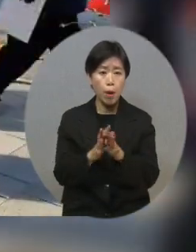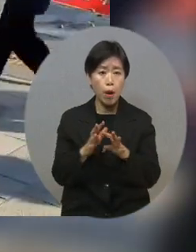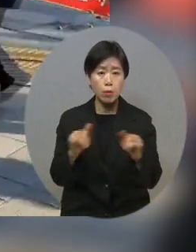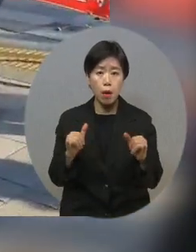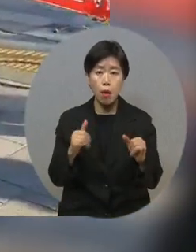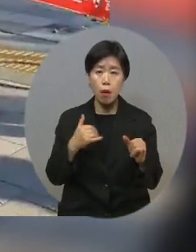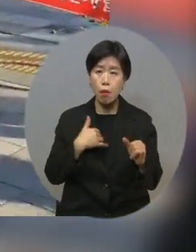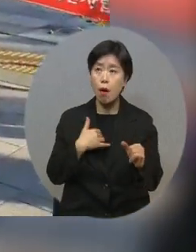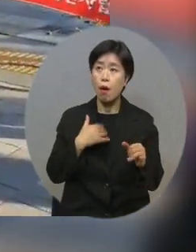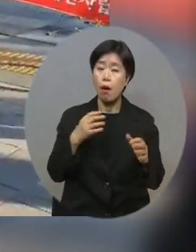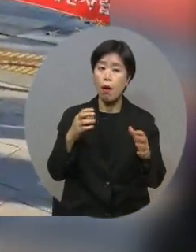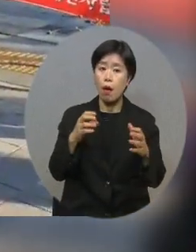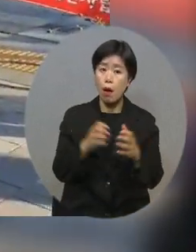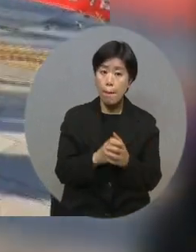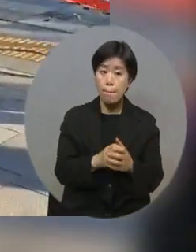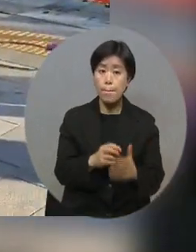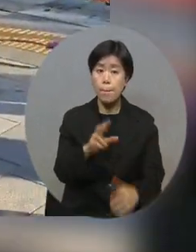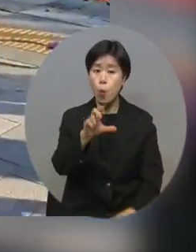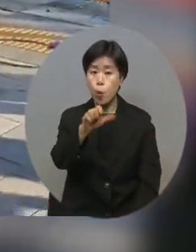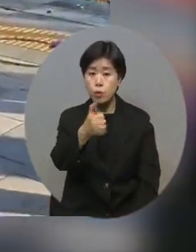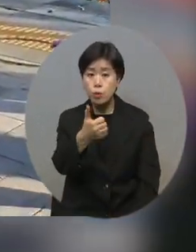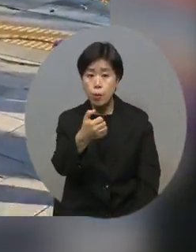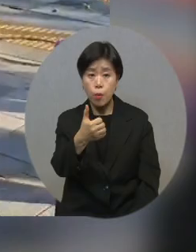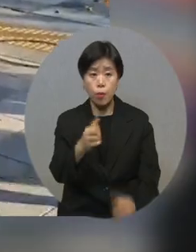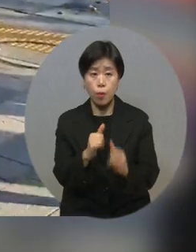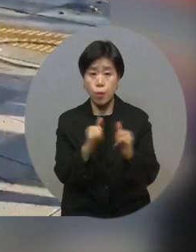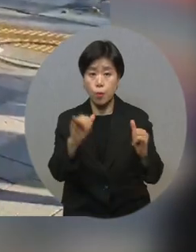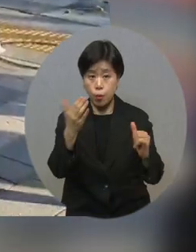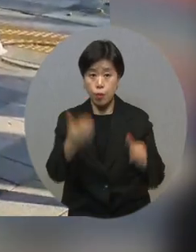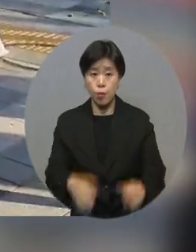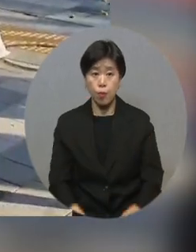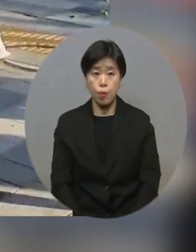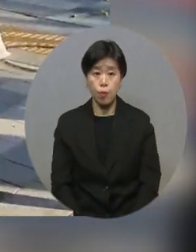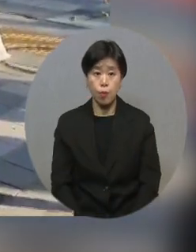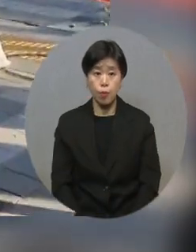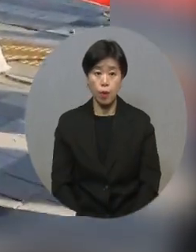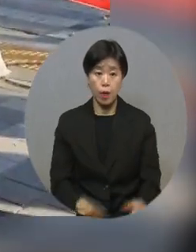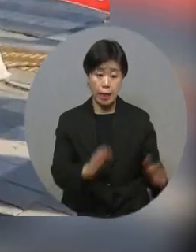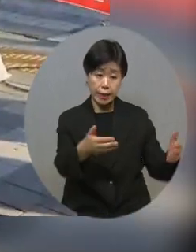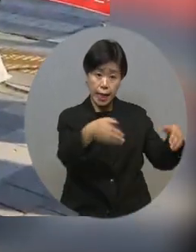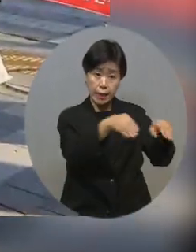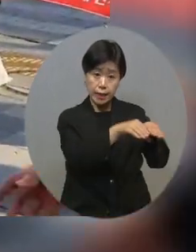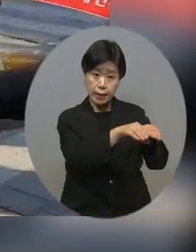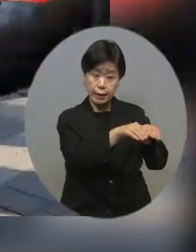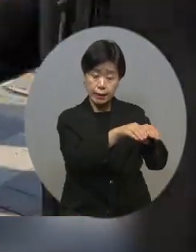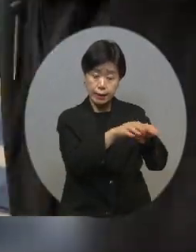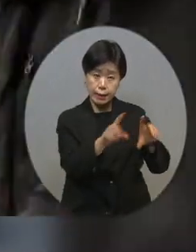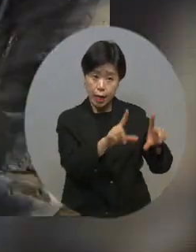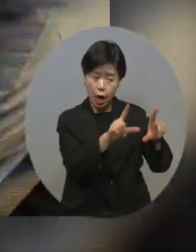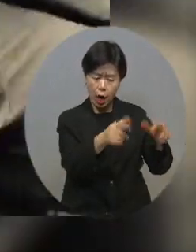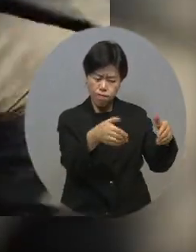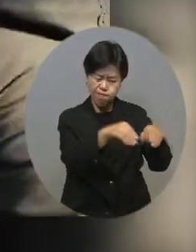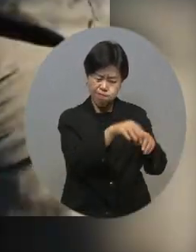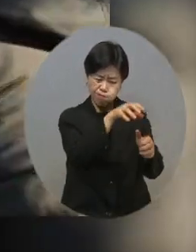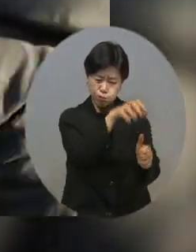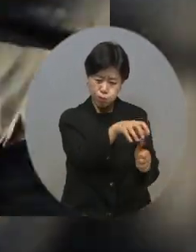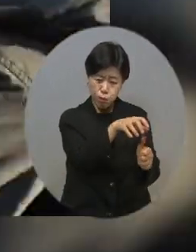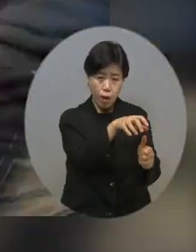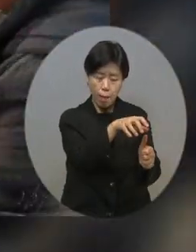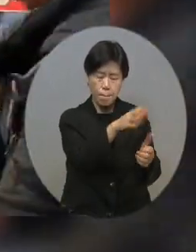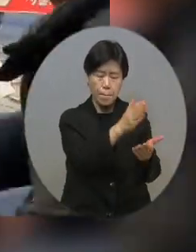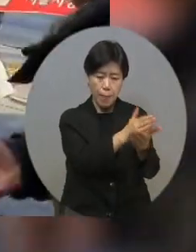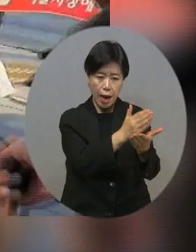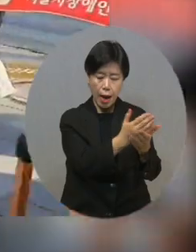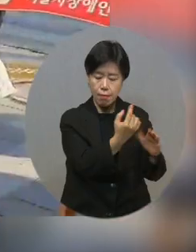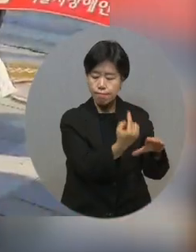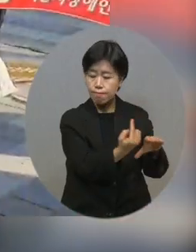그동안 자립생활, 탈시설 자립생활을 위해서 애쓰셨던 많은 분들이 지금 실업자가 될 위험이